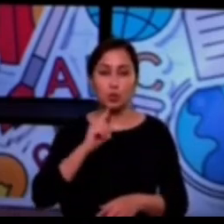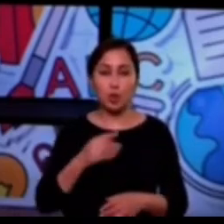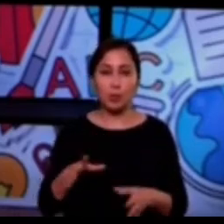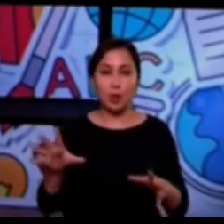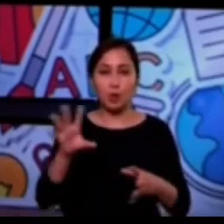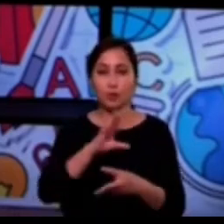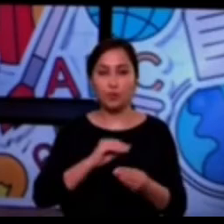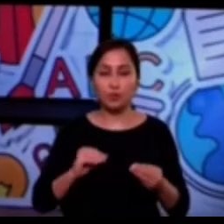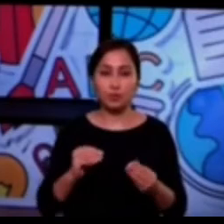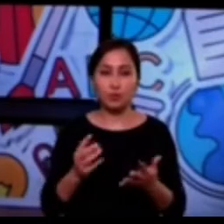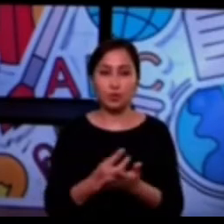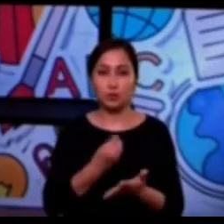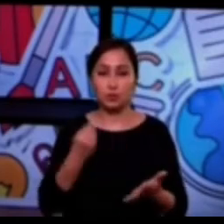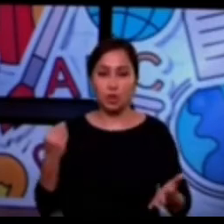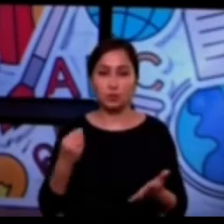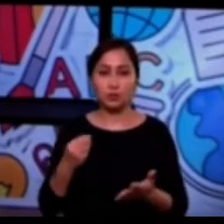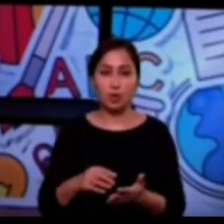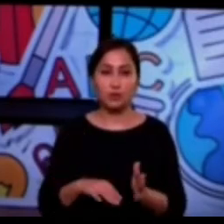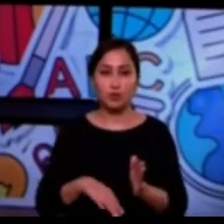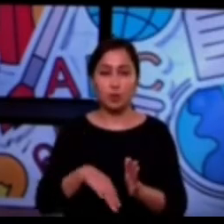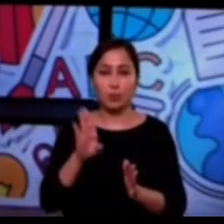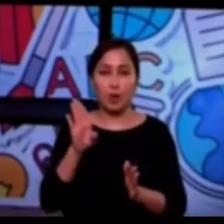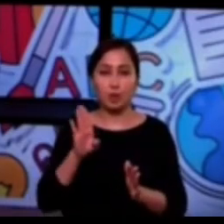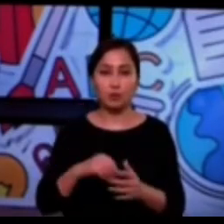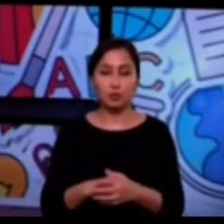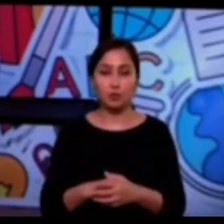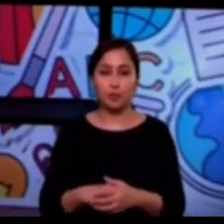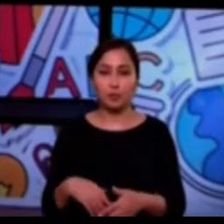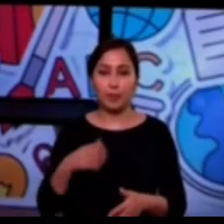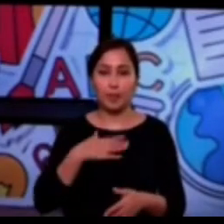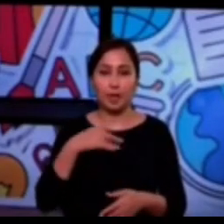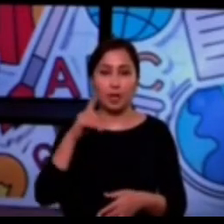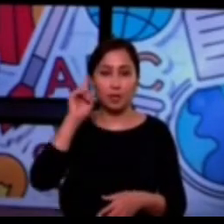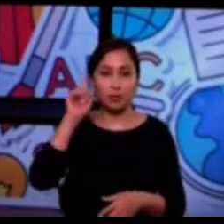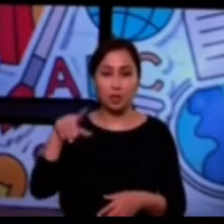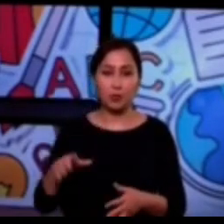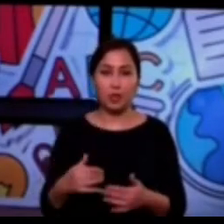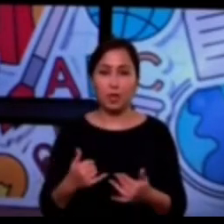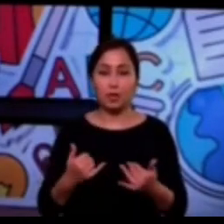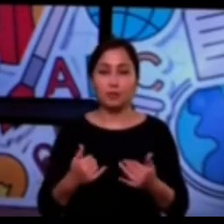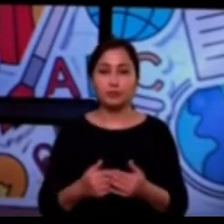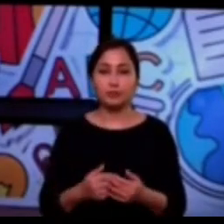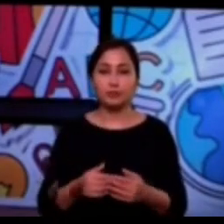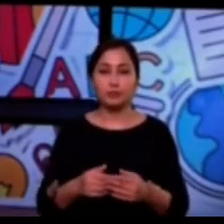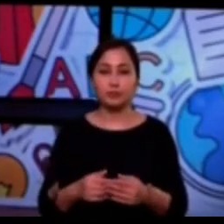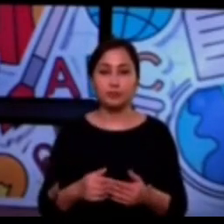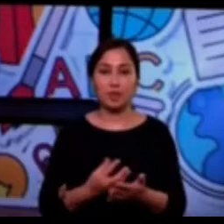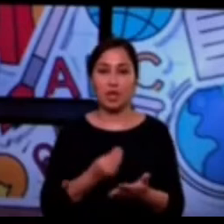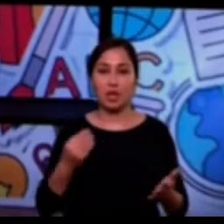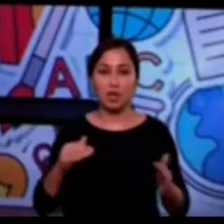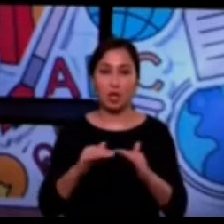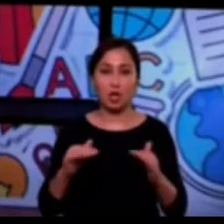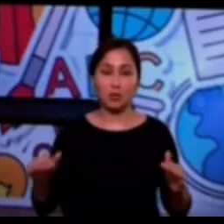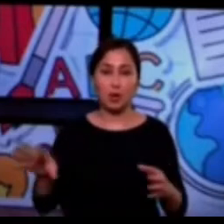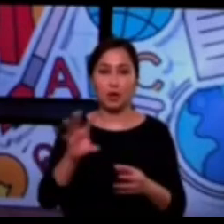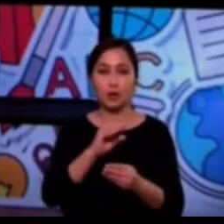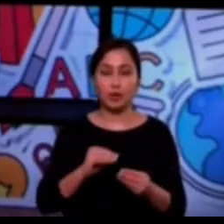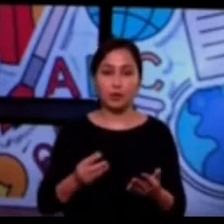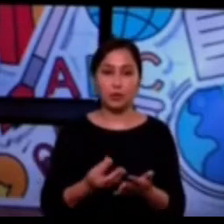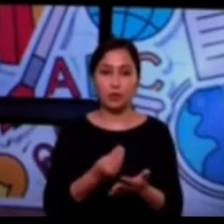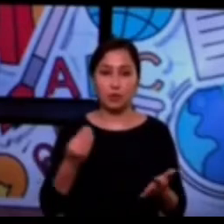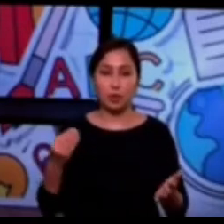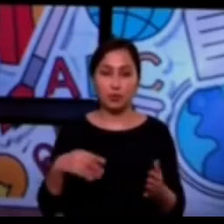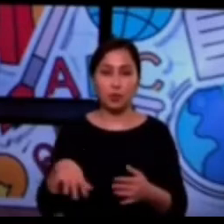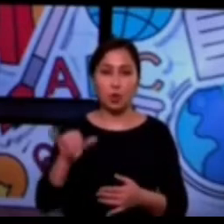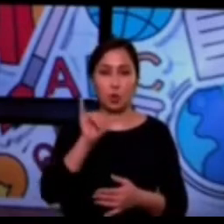Все добьемся, все получим. Я уверена, дорогие ребята, что вы всего добьетесь